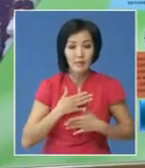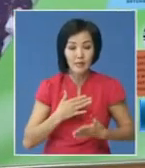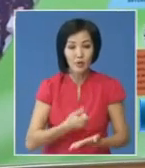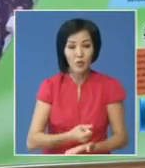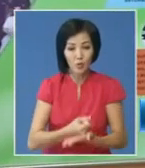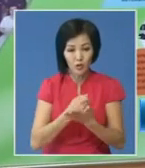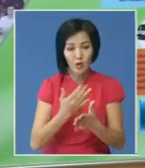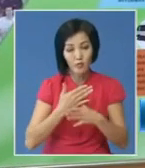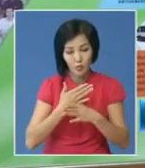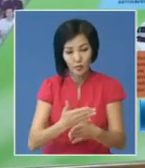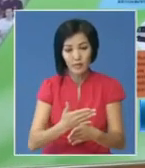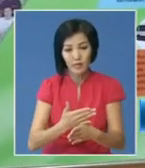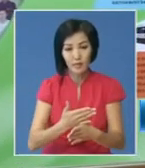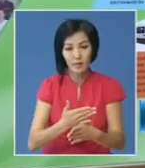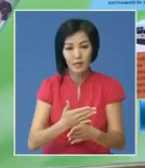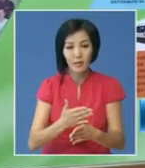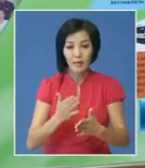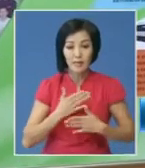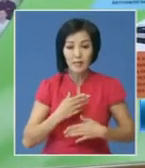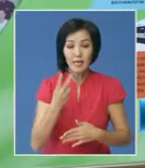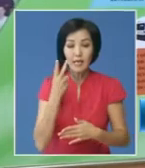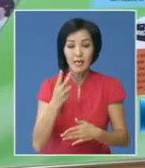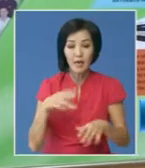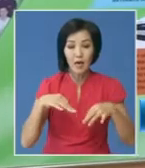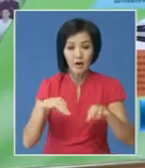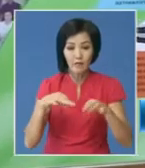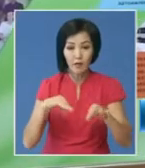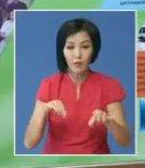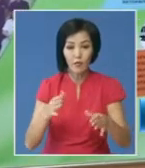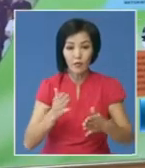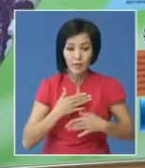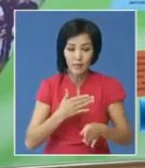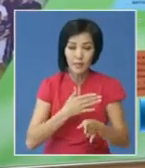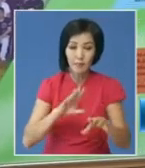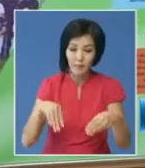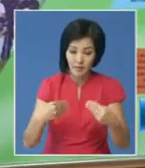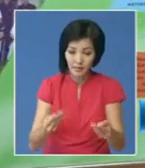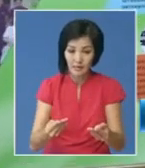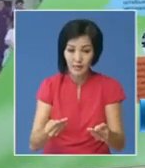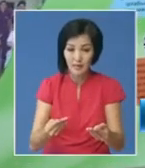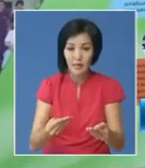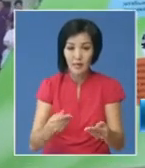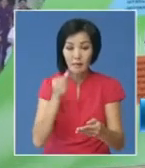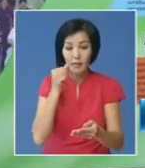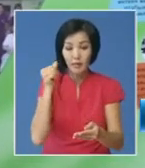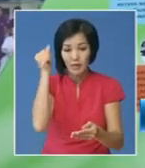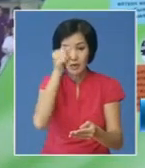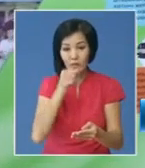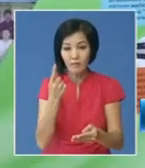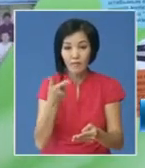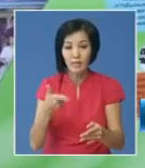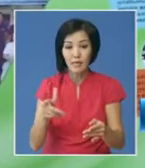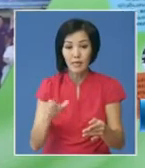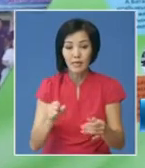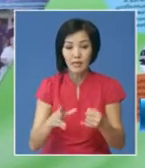отырады. Бізге ол кісі екі автокөлік машинені біздің штабымызға бөлген, және де алдыңғы жылда бір гектар жер берген,